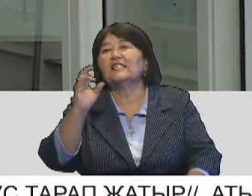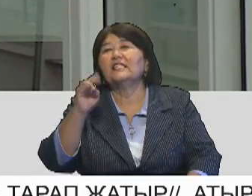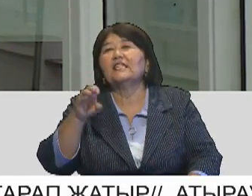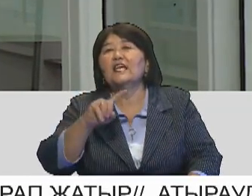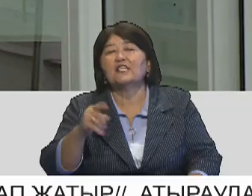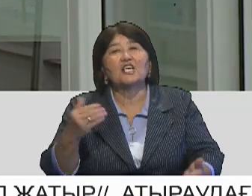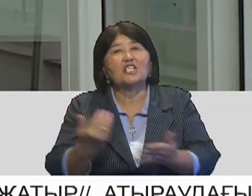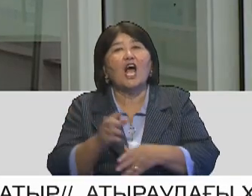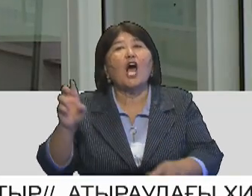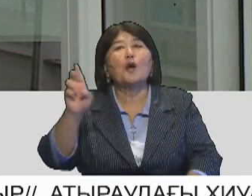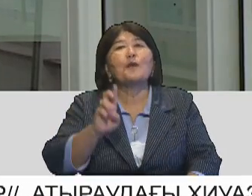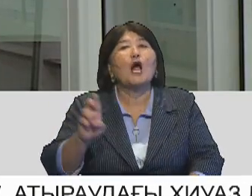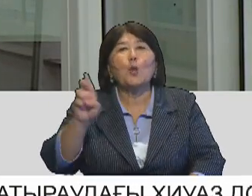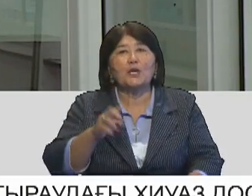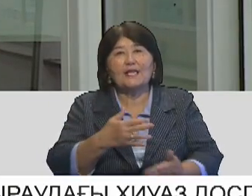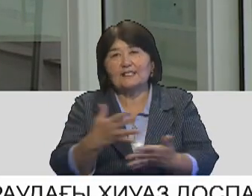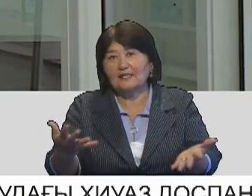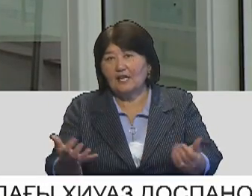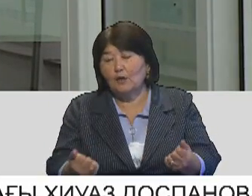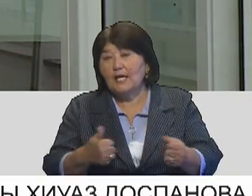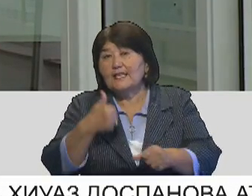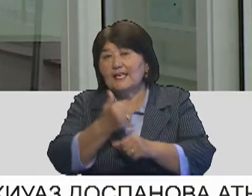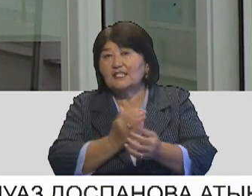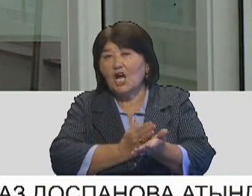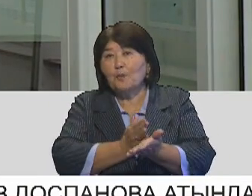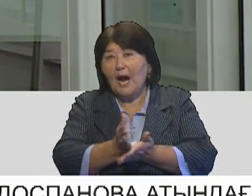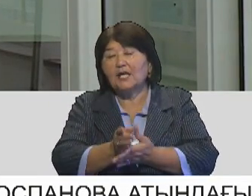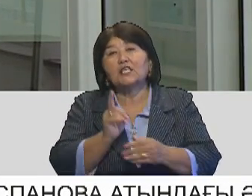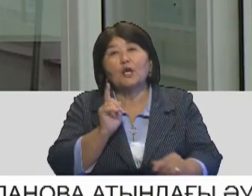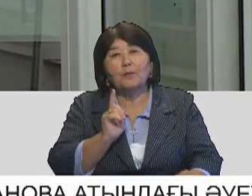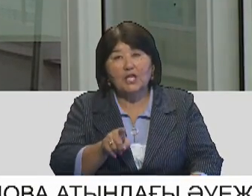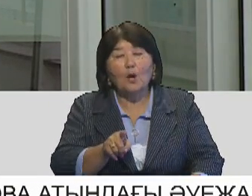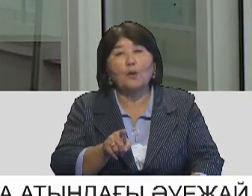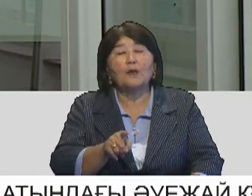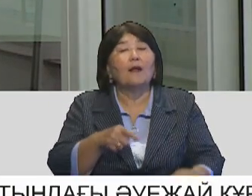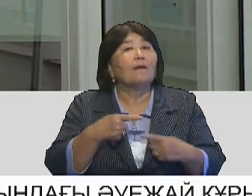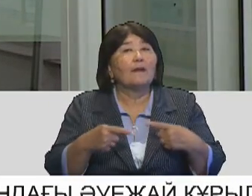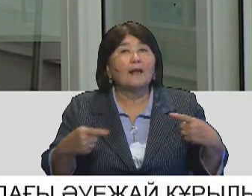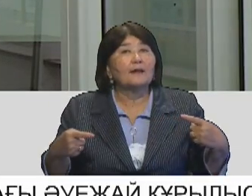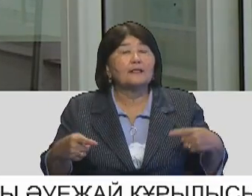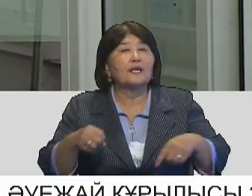жаңа биологиялық белсенді заттар алу негізгі бағыты мынау жаңағы әртүрлі ісік